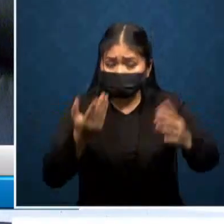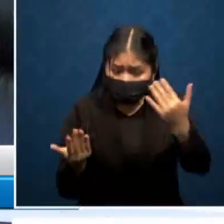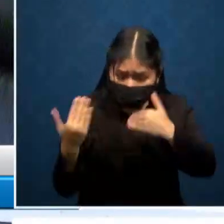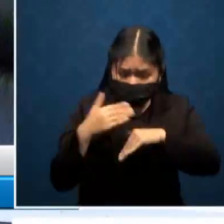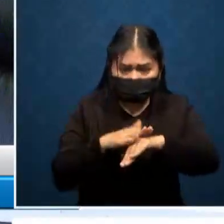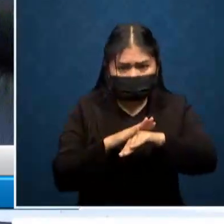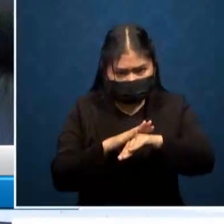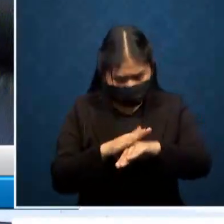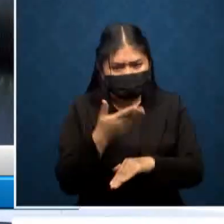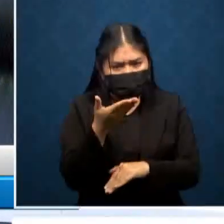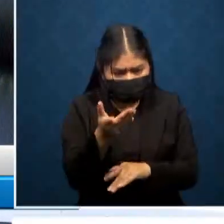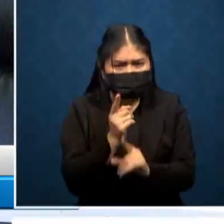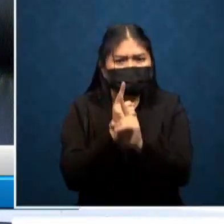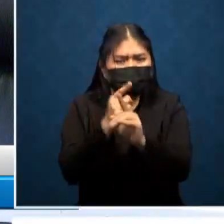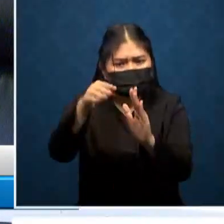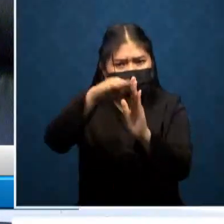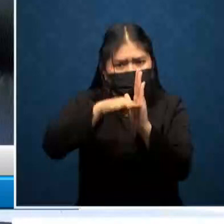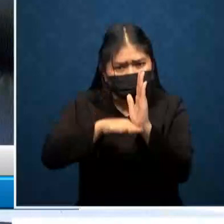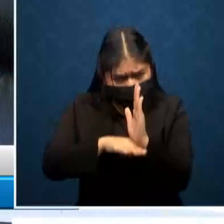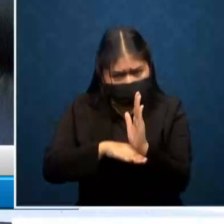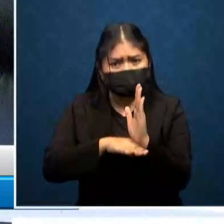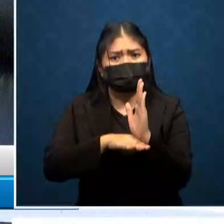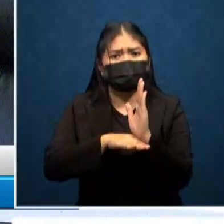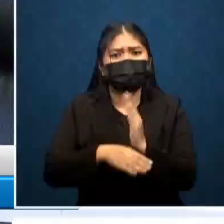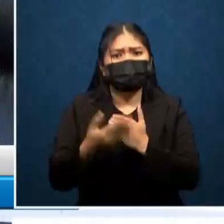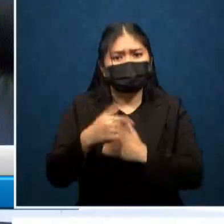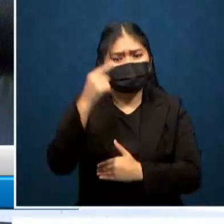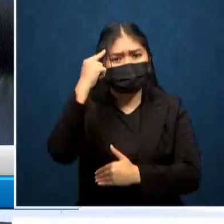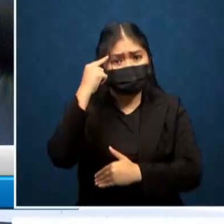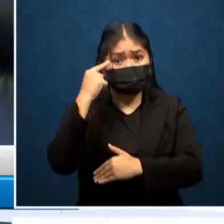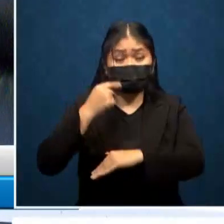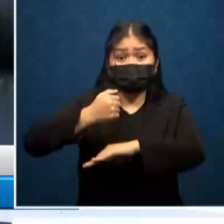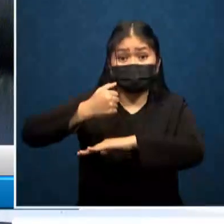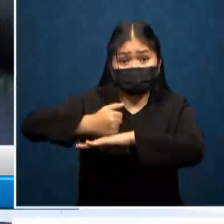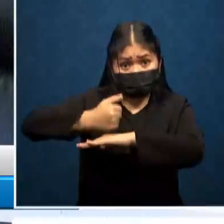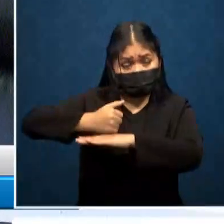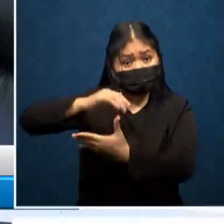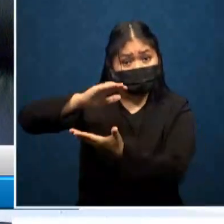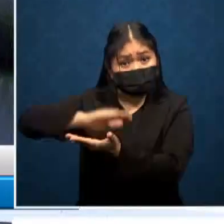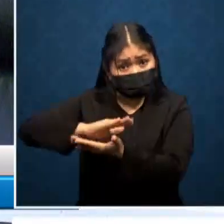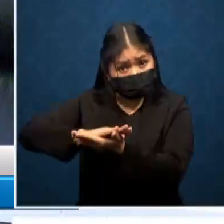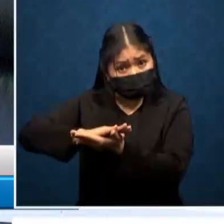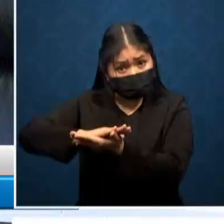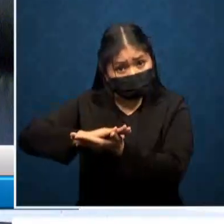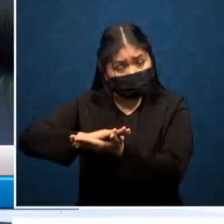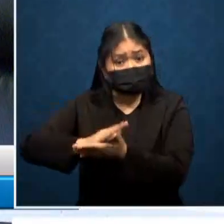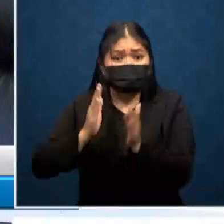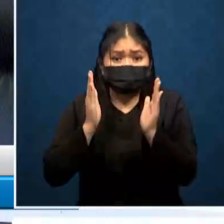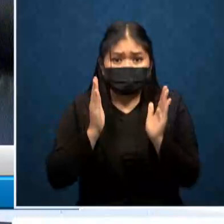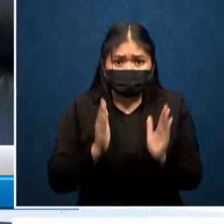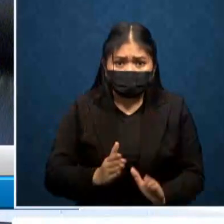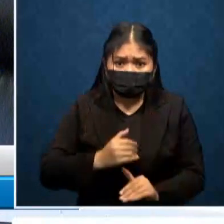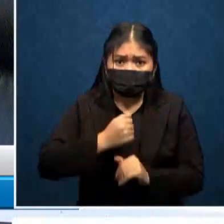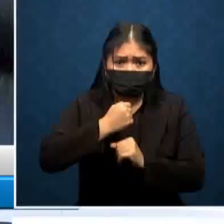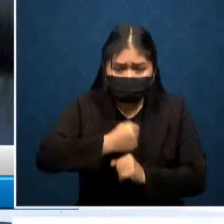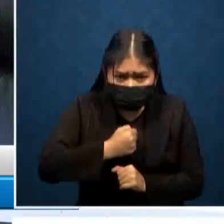ไปตามหลักเกณฑ์ที่กำหนดกันแล้วกันผมคิดว่านะผู้บริหารในเขตพื้นที่การศึกษาก็ดีผู้ทรงคุณวุฒิก็ดีเข